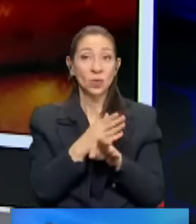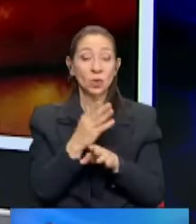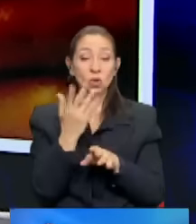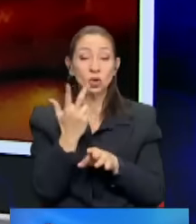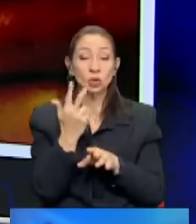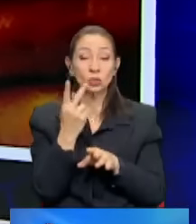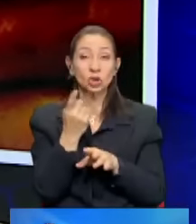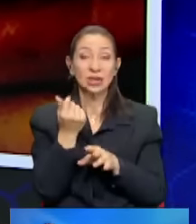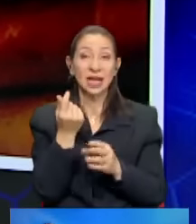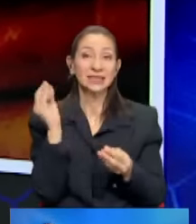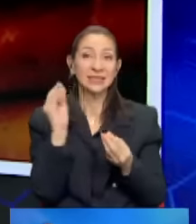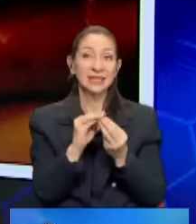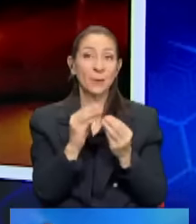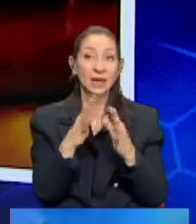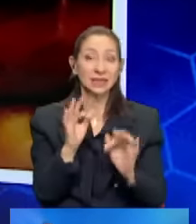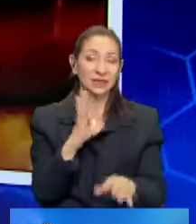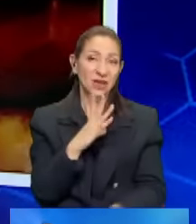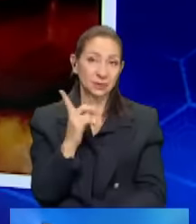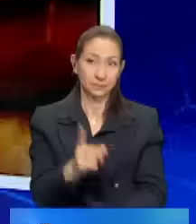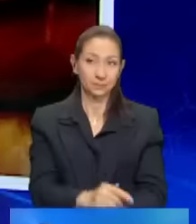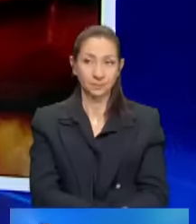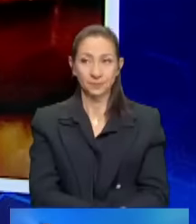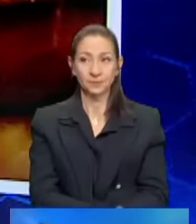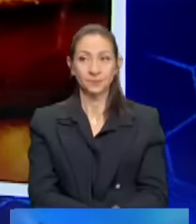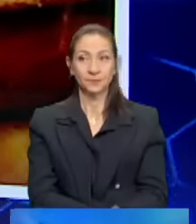3,5 lira zam hazırlığı